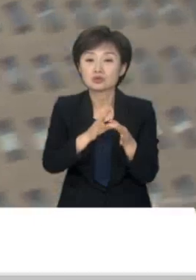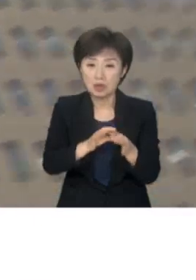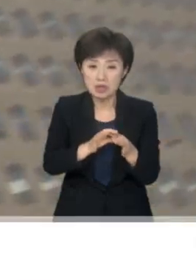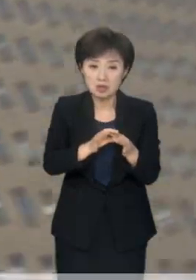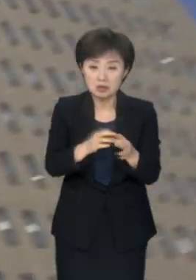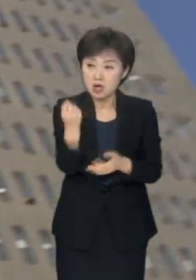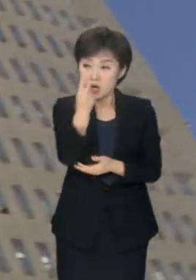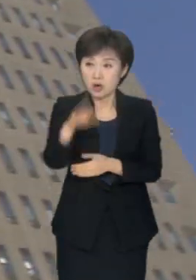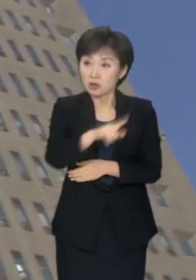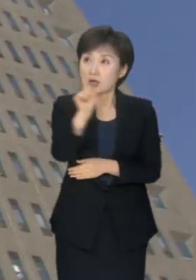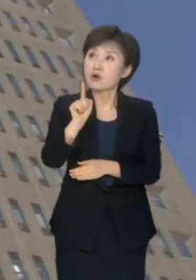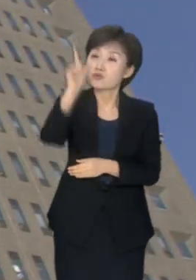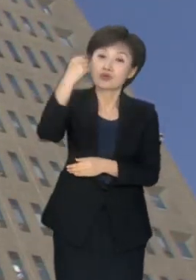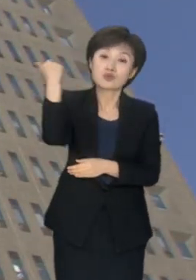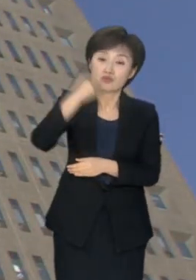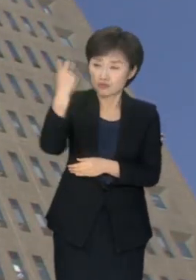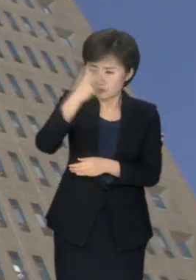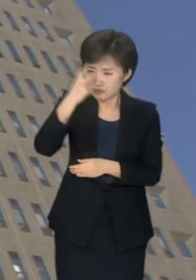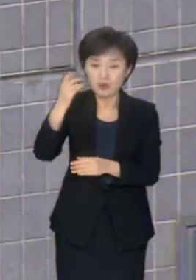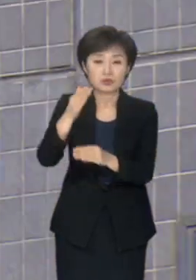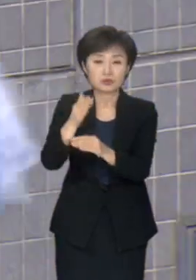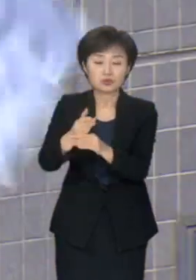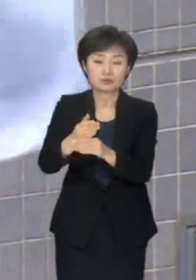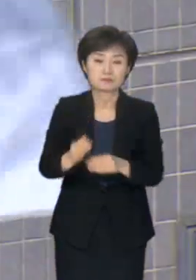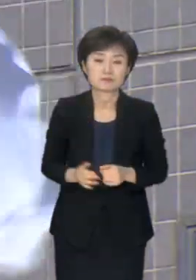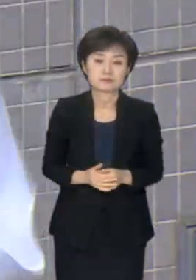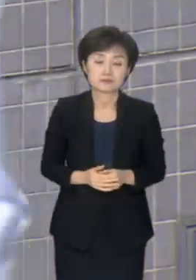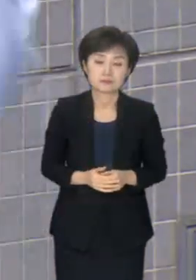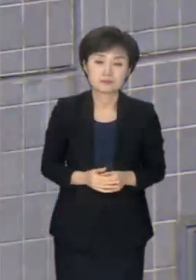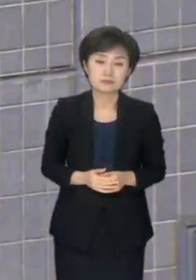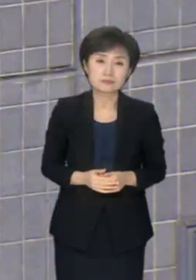언론사 윗선에 대한 강제 수사를 확대하고